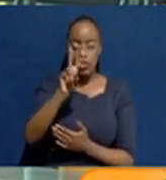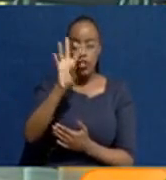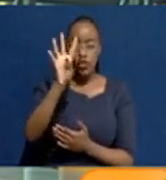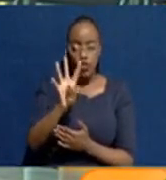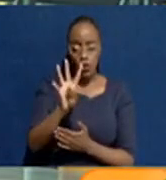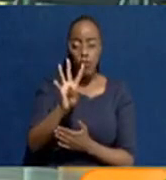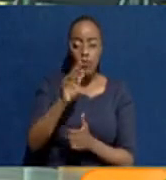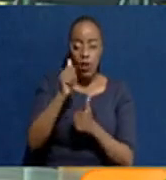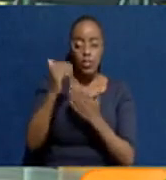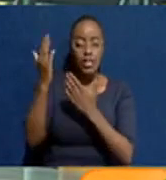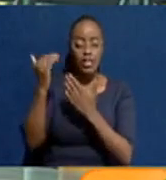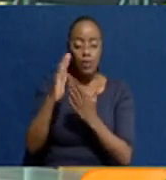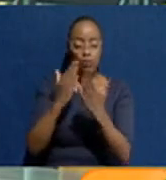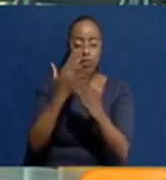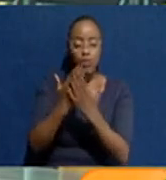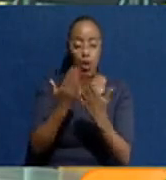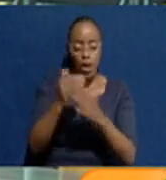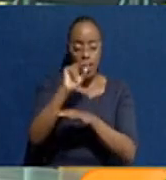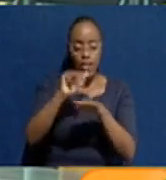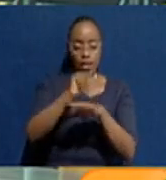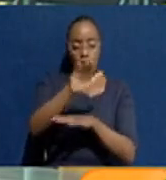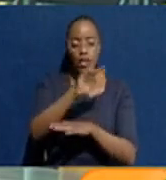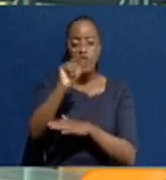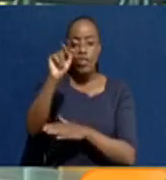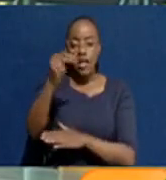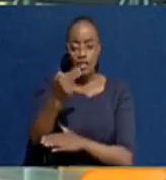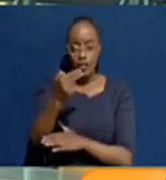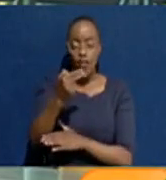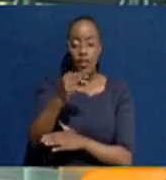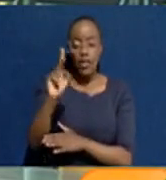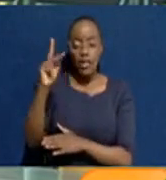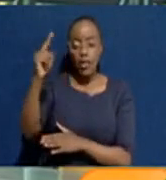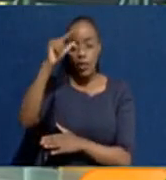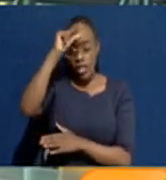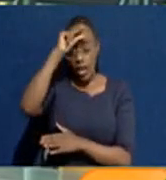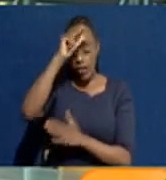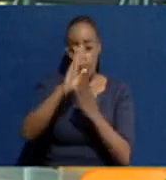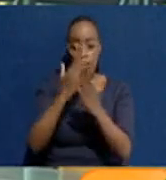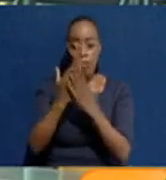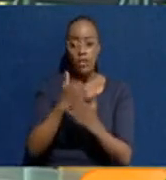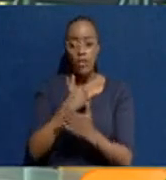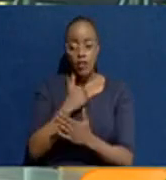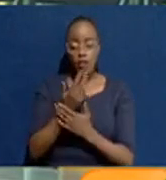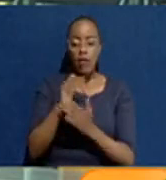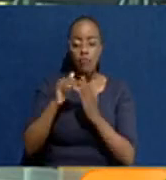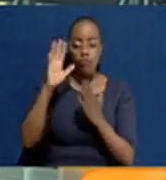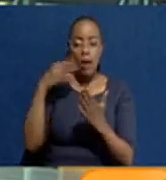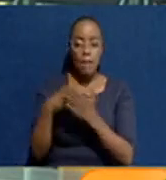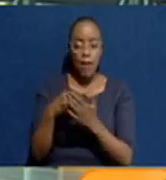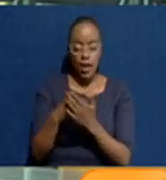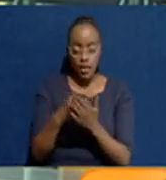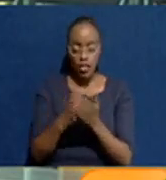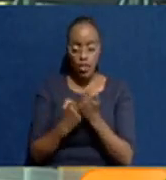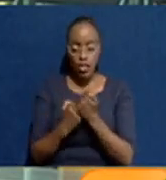2023-2024 inayotarajiwa kuwasilishwa bungeni siku ya Alhamisi. Serikali ya Kenya Kwanza pia imependekeza kiasi kikubwa cha fedha